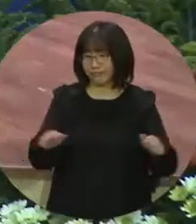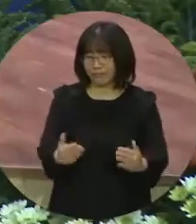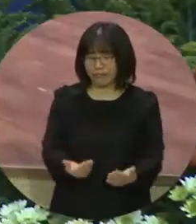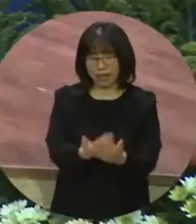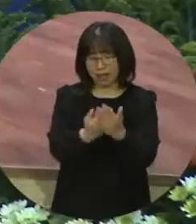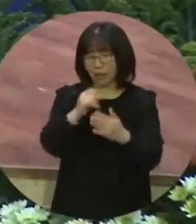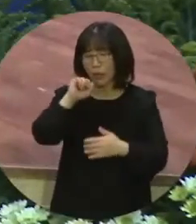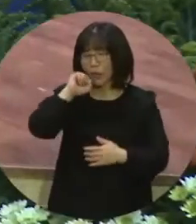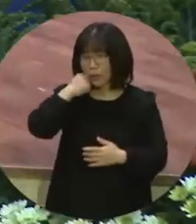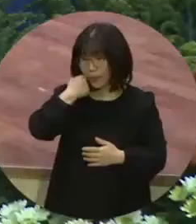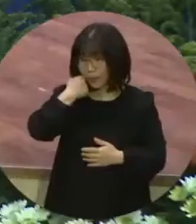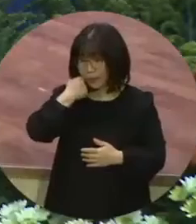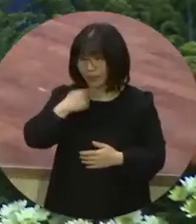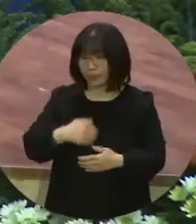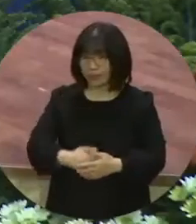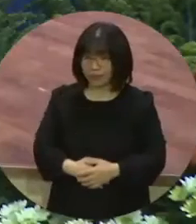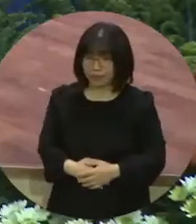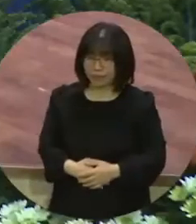돼요.